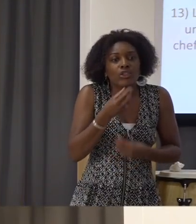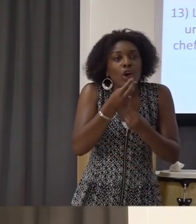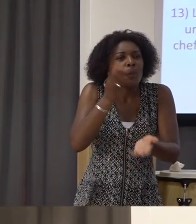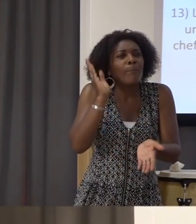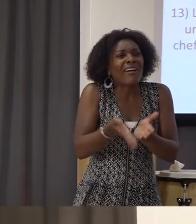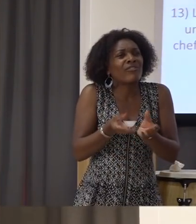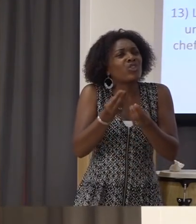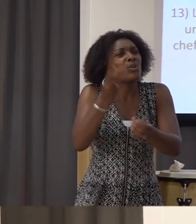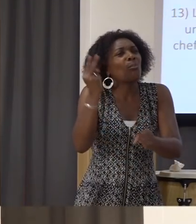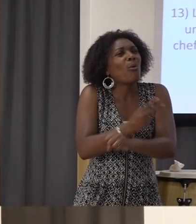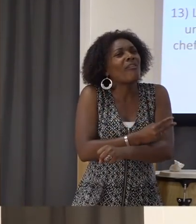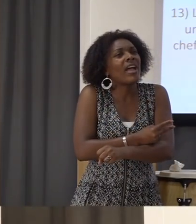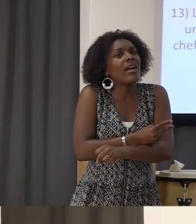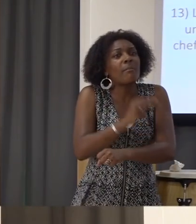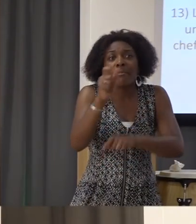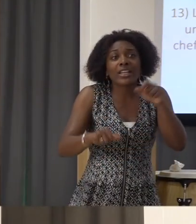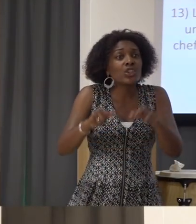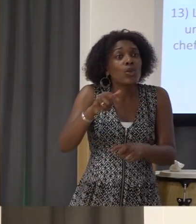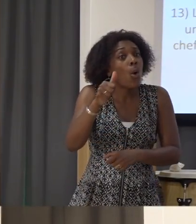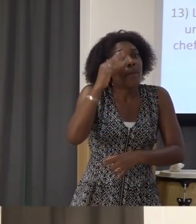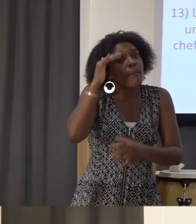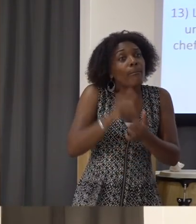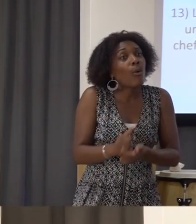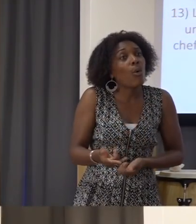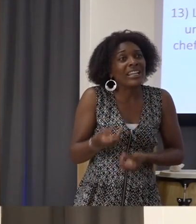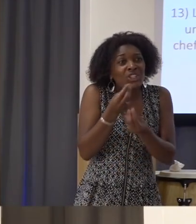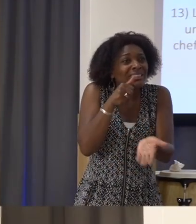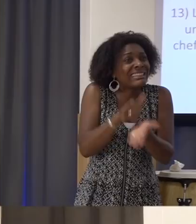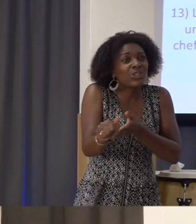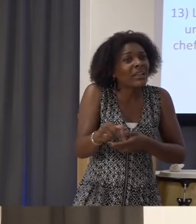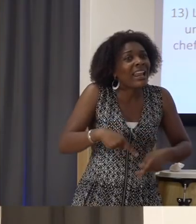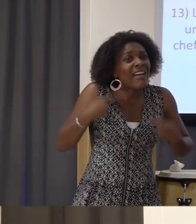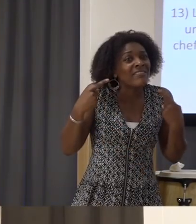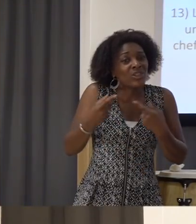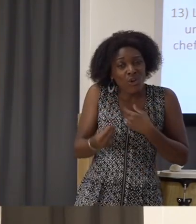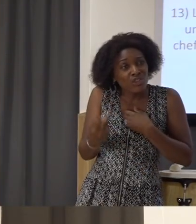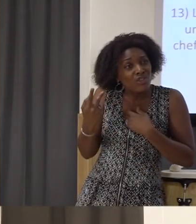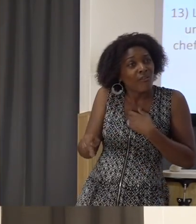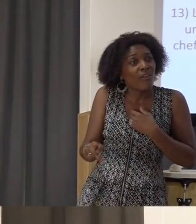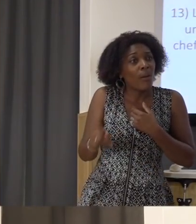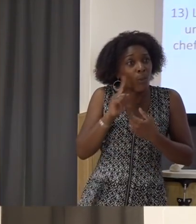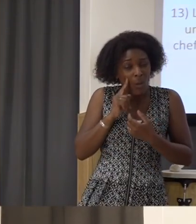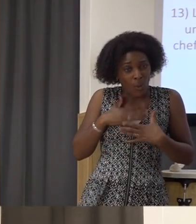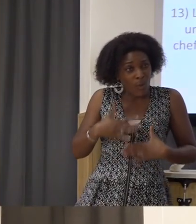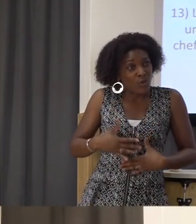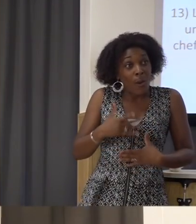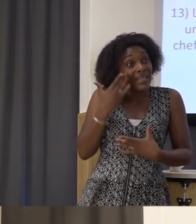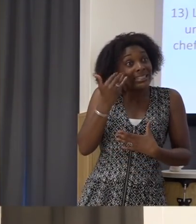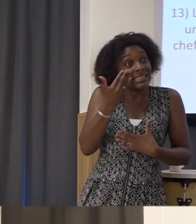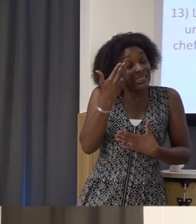même pas compte de ce qu'ils font. Ils sont en train de détruire la vie de leurs propres enfants.